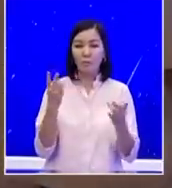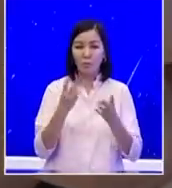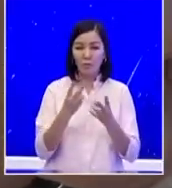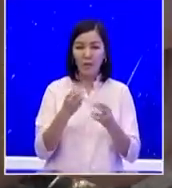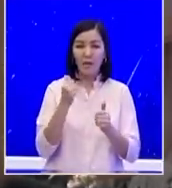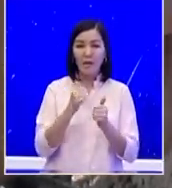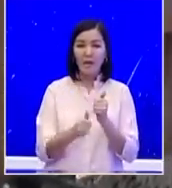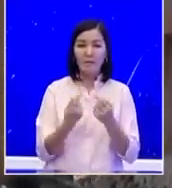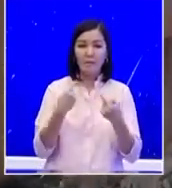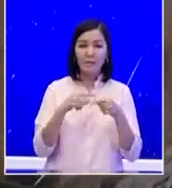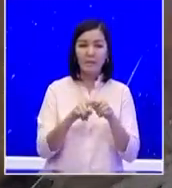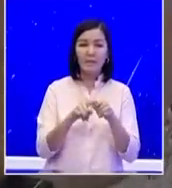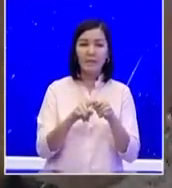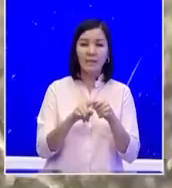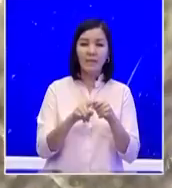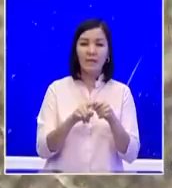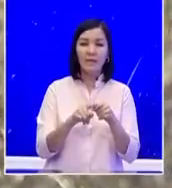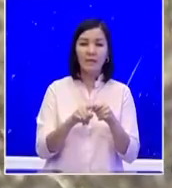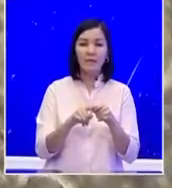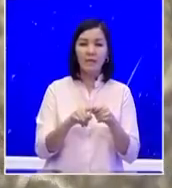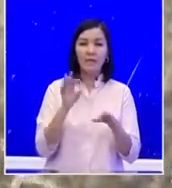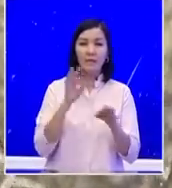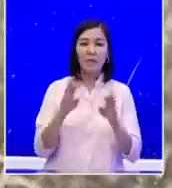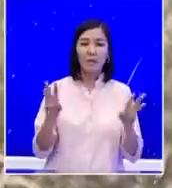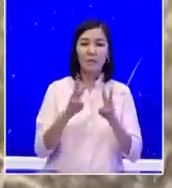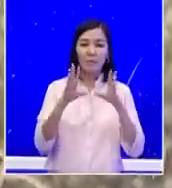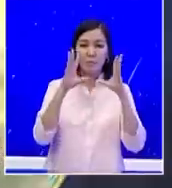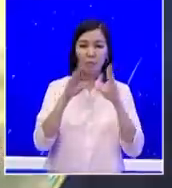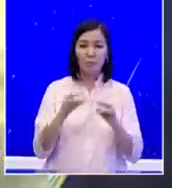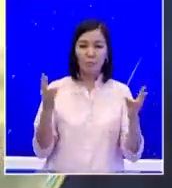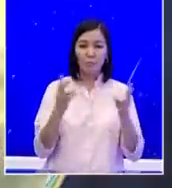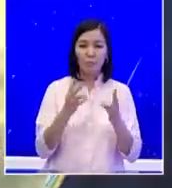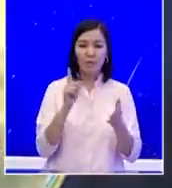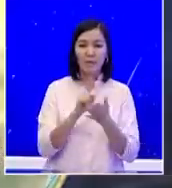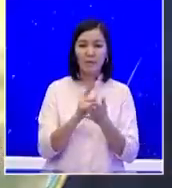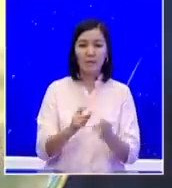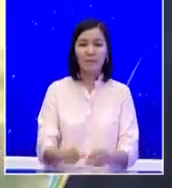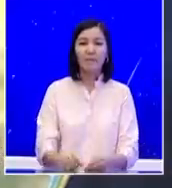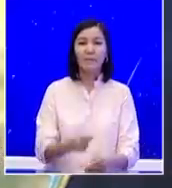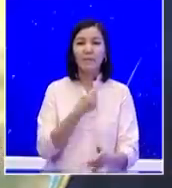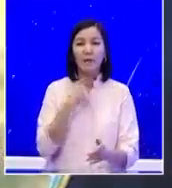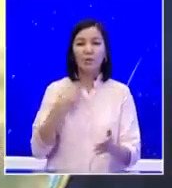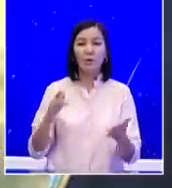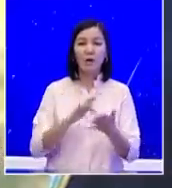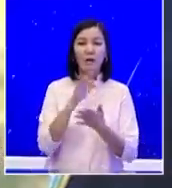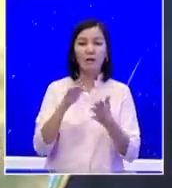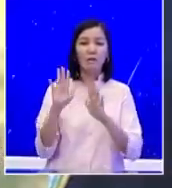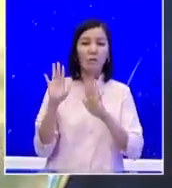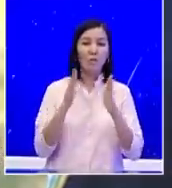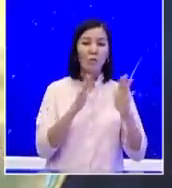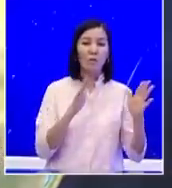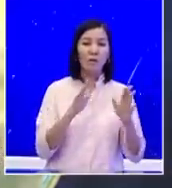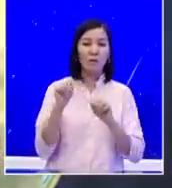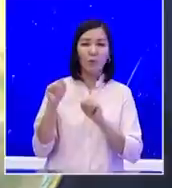әрбір арнайы техника бірліктерінде ұшқын сөндіргіштер болуы қажет. Талдықорған қаласының орман алқабын қорғау